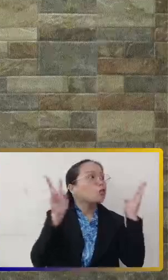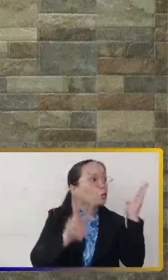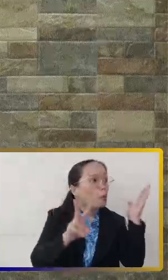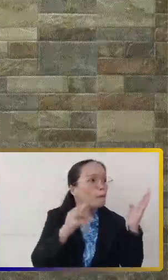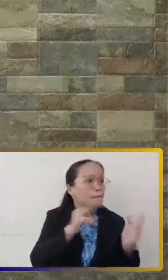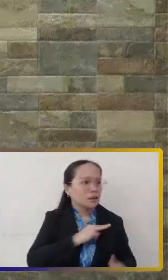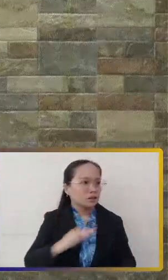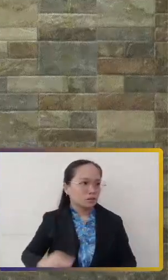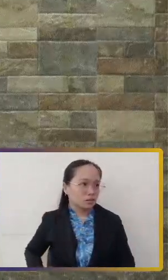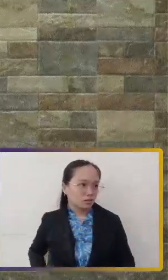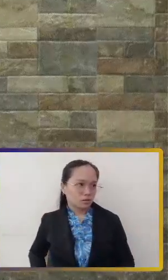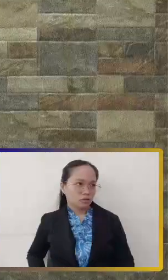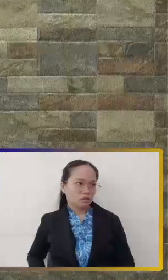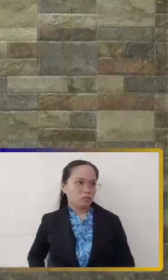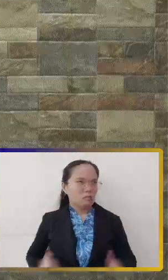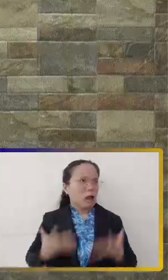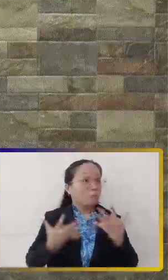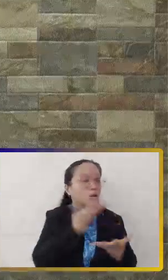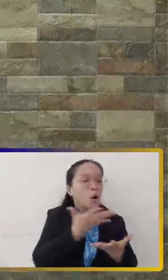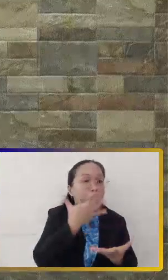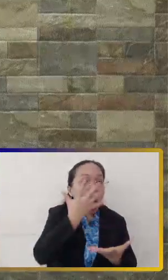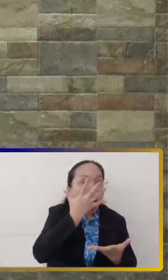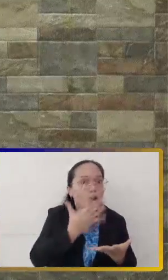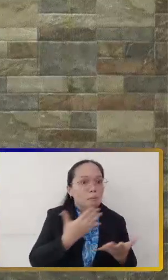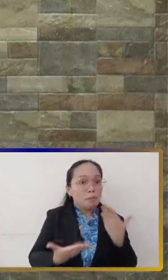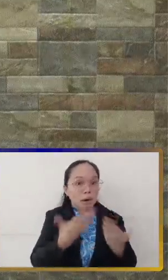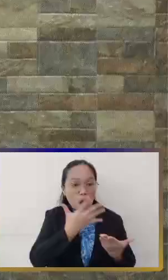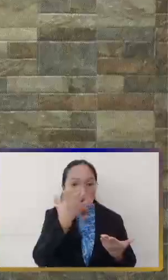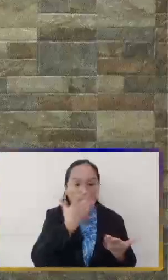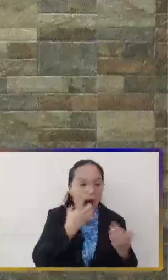Either nakapuputan mo ang isa at mamahalin mo yung isa.